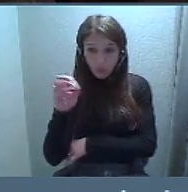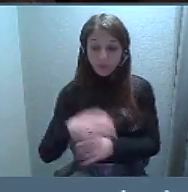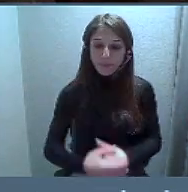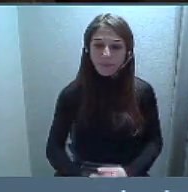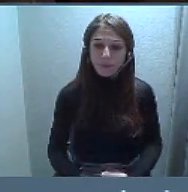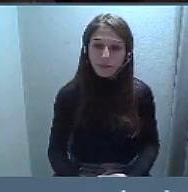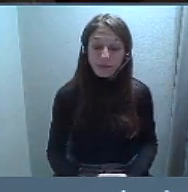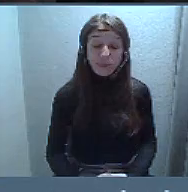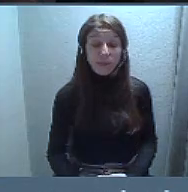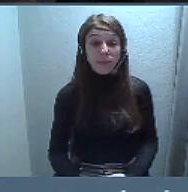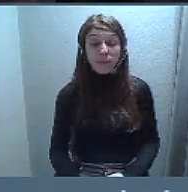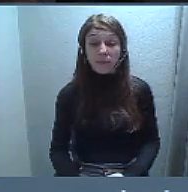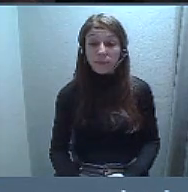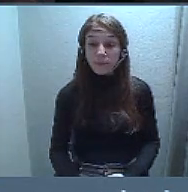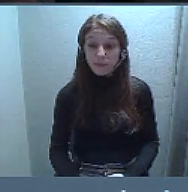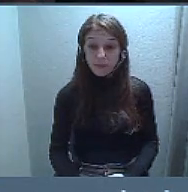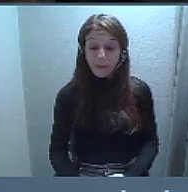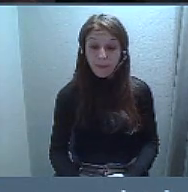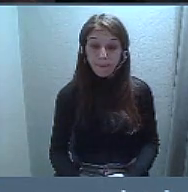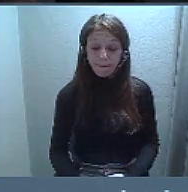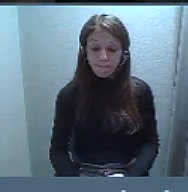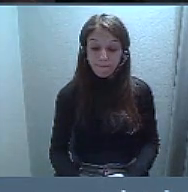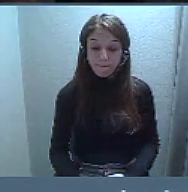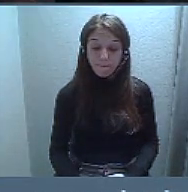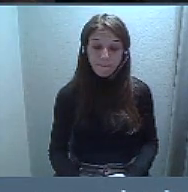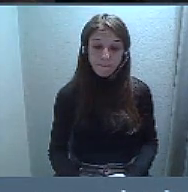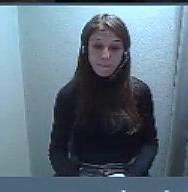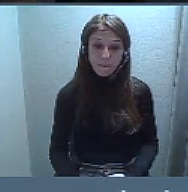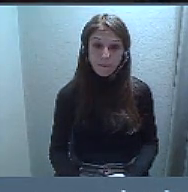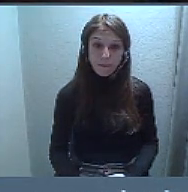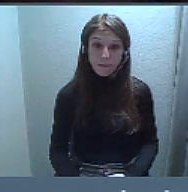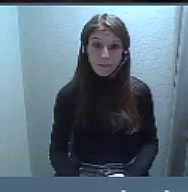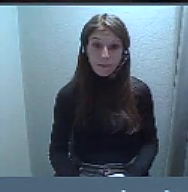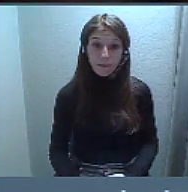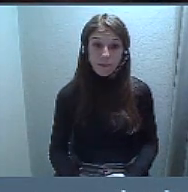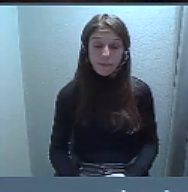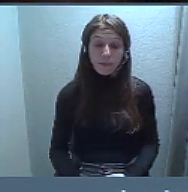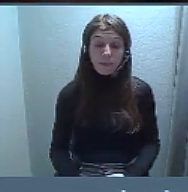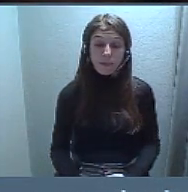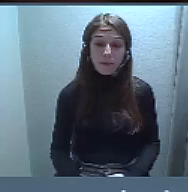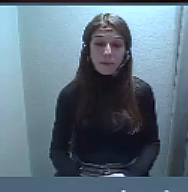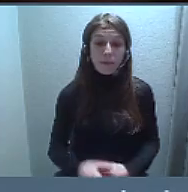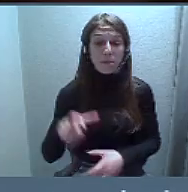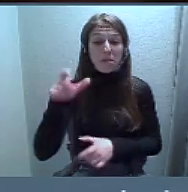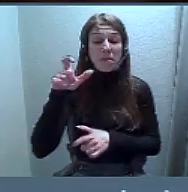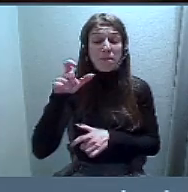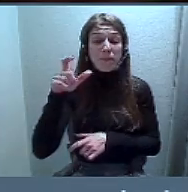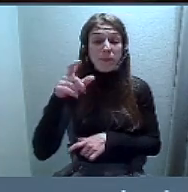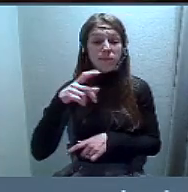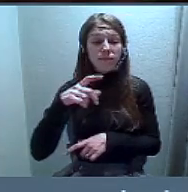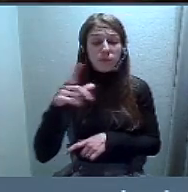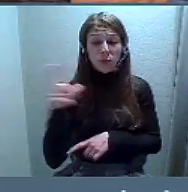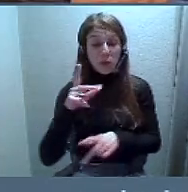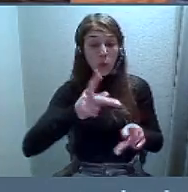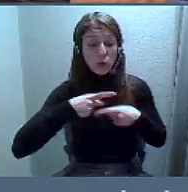cette réalité. Et vraiment aussi un nombre de témoignages que nous avons reçus avec Olivier, mais